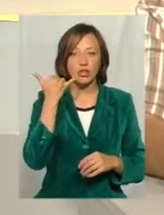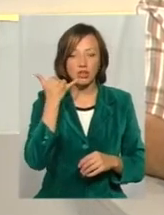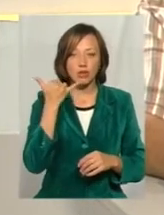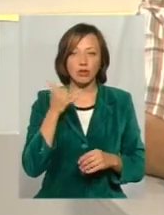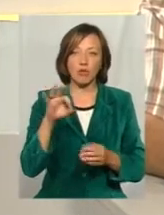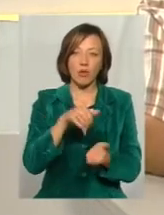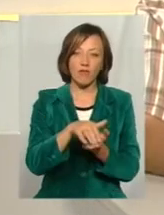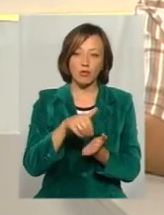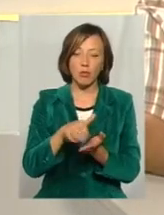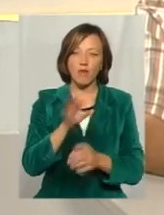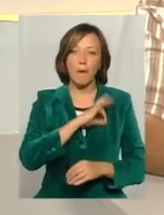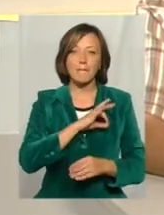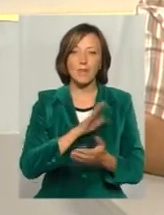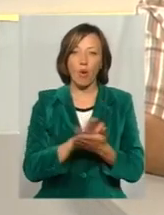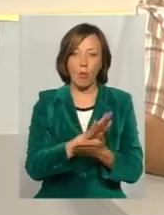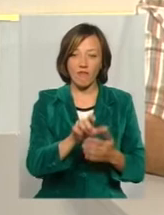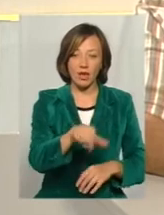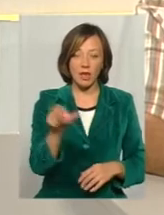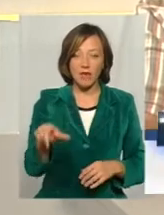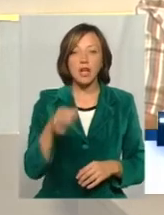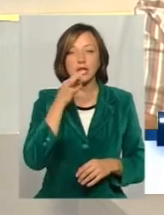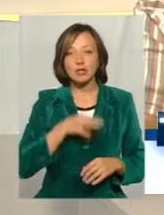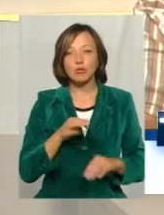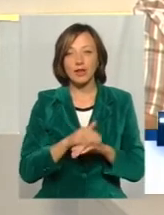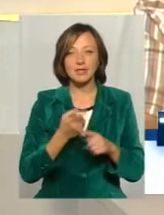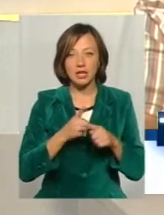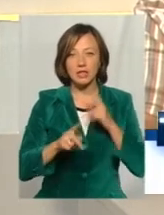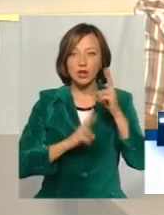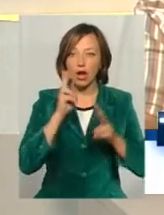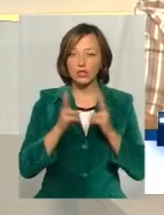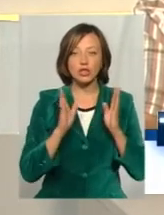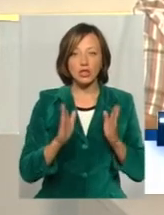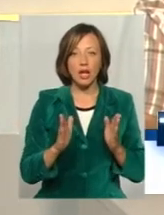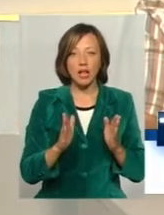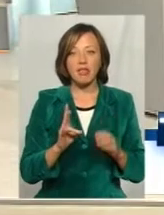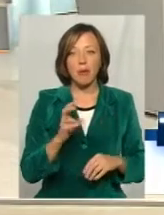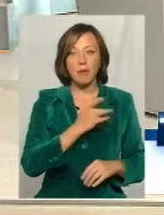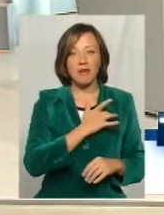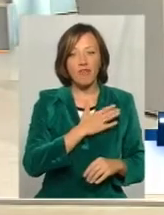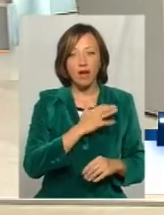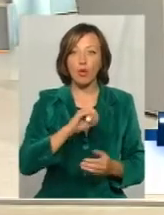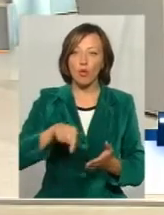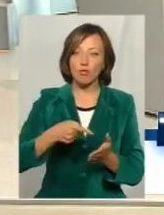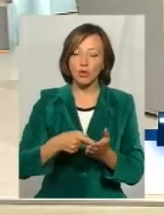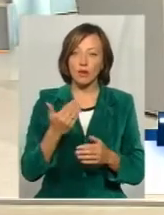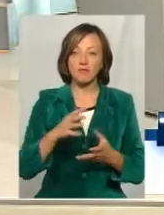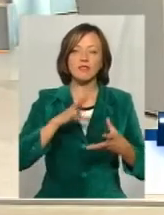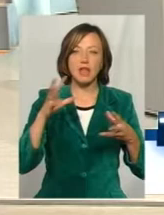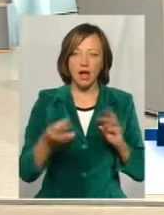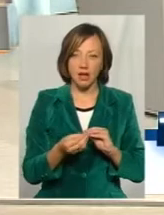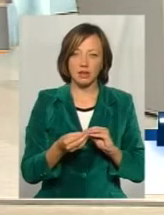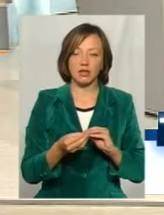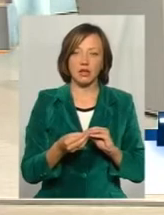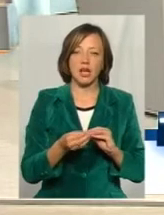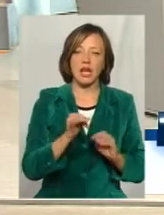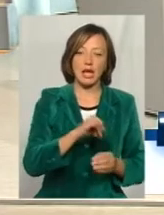в проїзді пільговиків. Скажіть, будь ласка, а це скаржиться лише на приватних перевізників чи комунальних також? Взагалі. Взагалі,